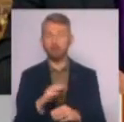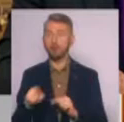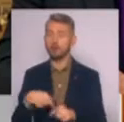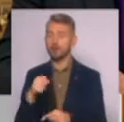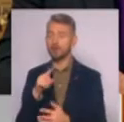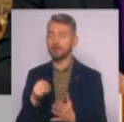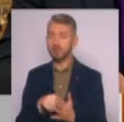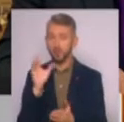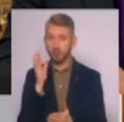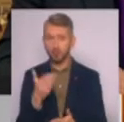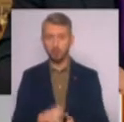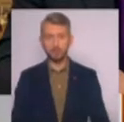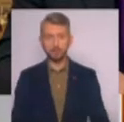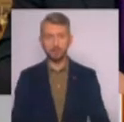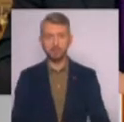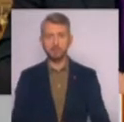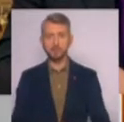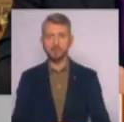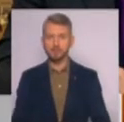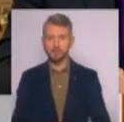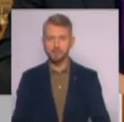ефірі, слухаємо вас.